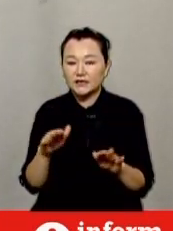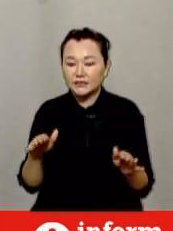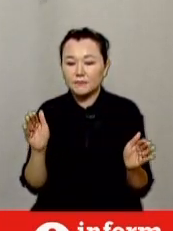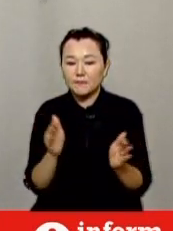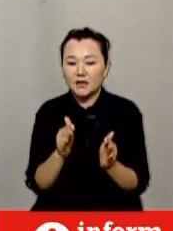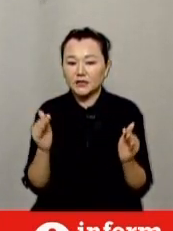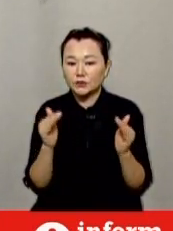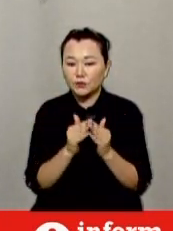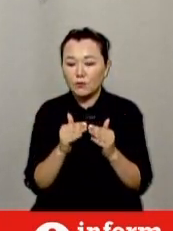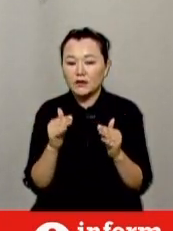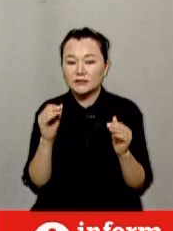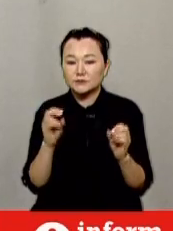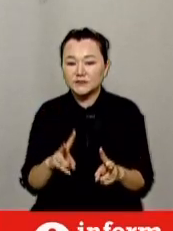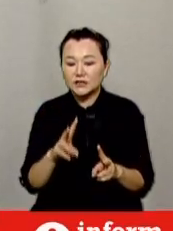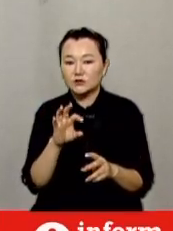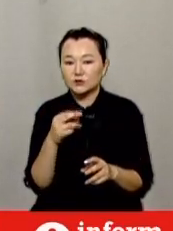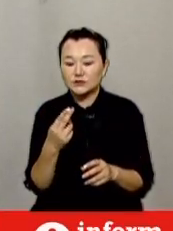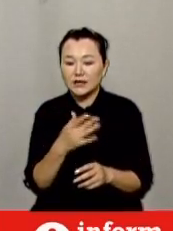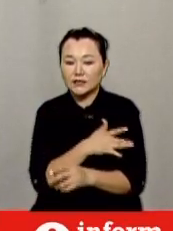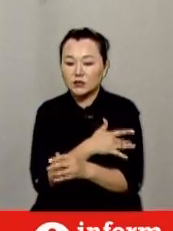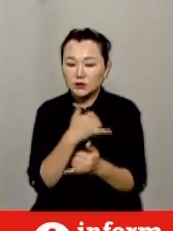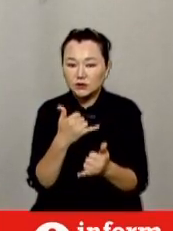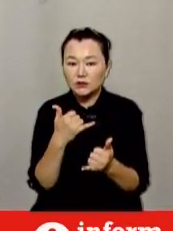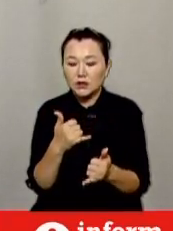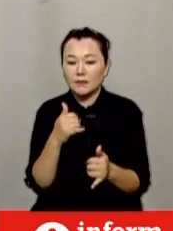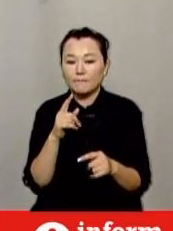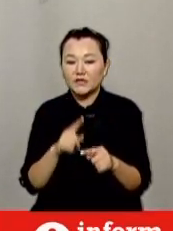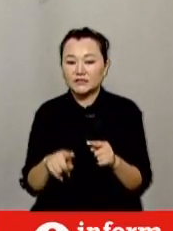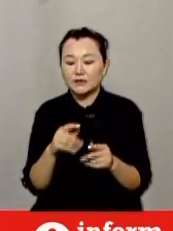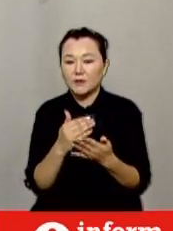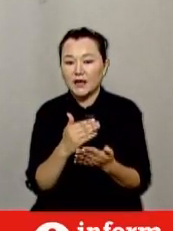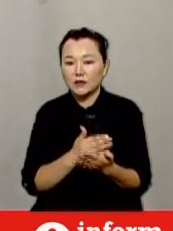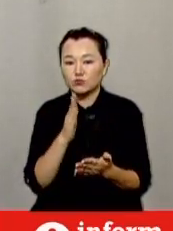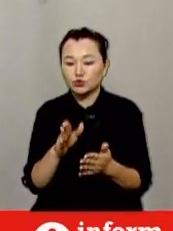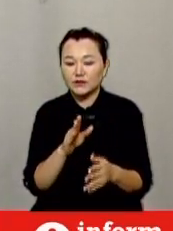шағын үйлерде арнаулы әлеуметтік қызмет көрсету жобасы пилоттық түрде жүргізілетін болады.